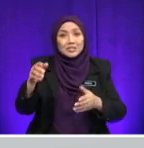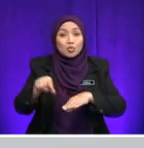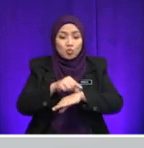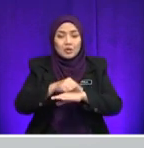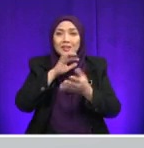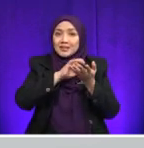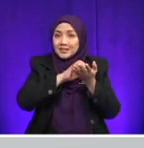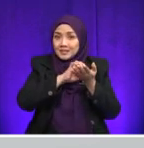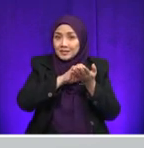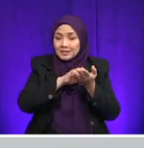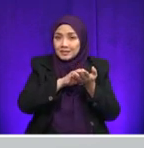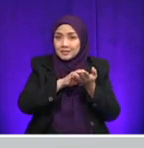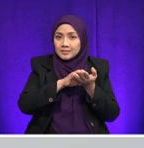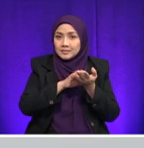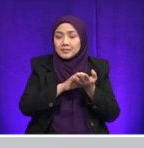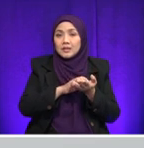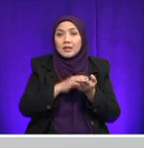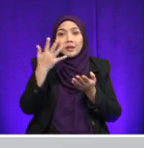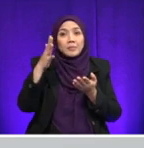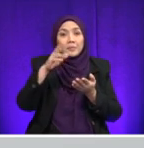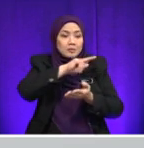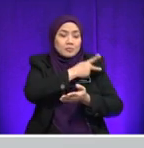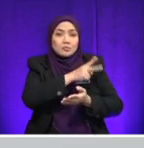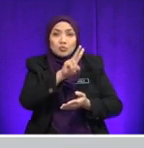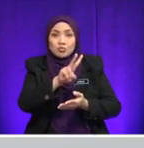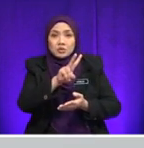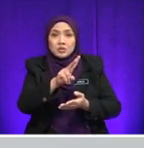kita isi 15 kuadrat